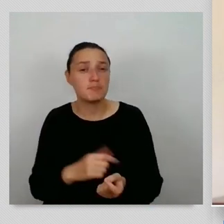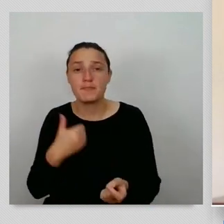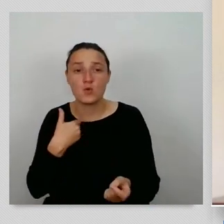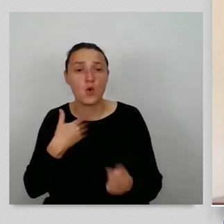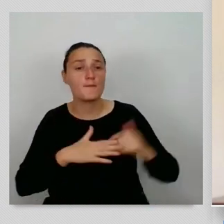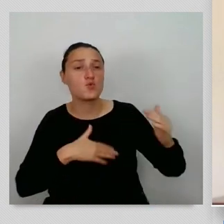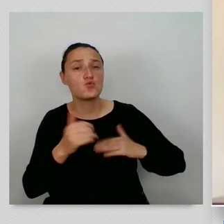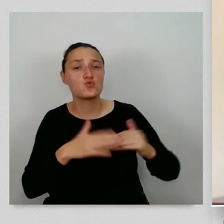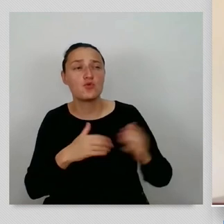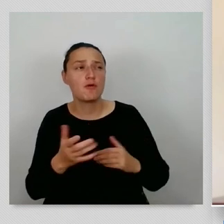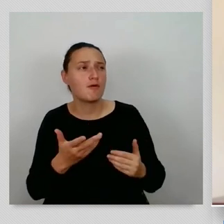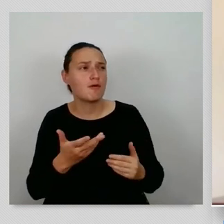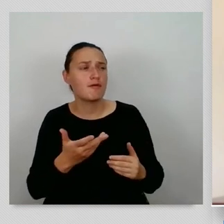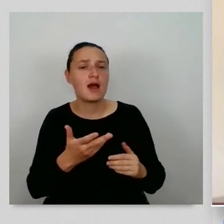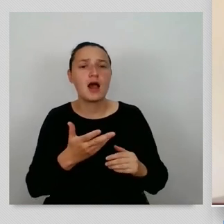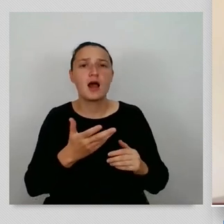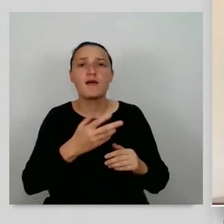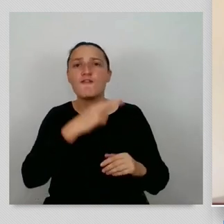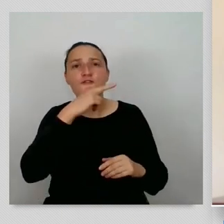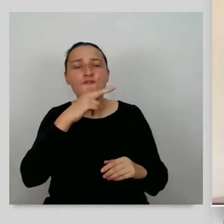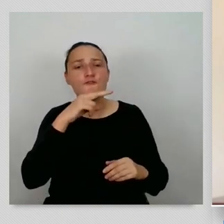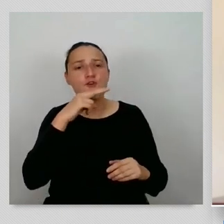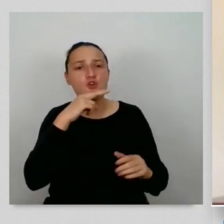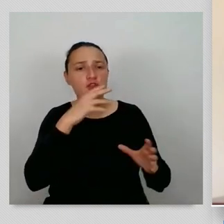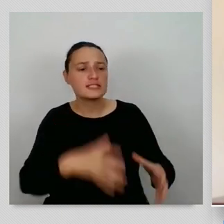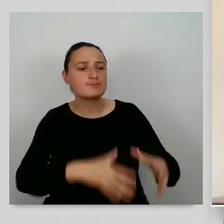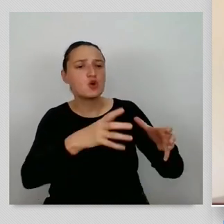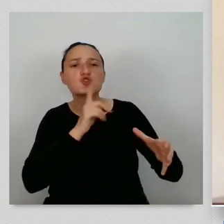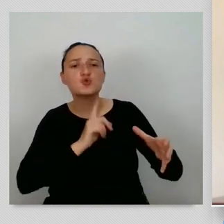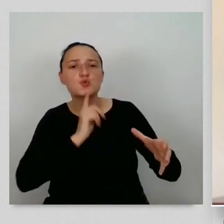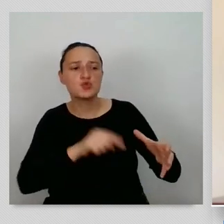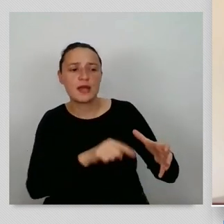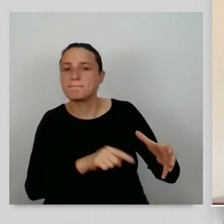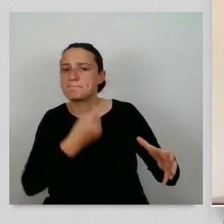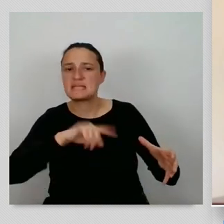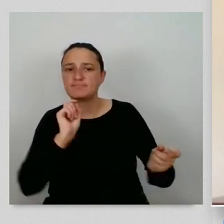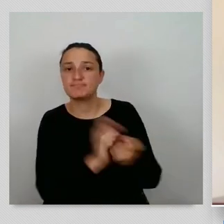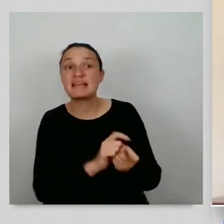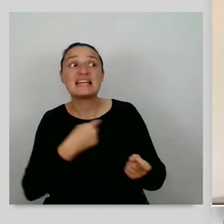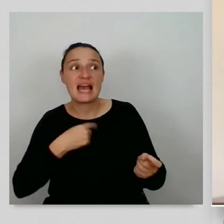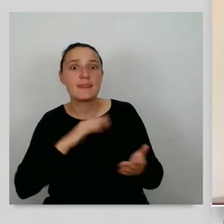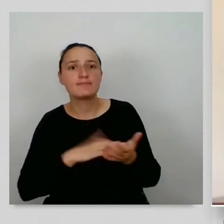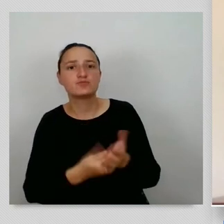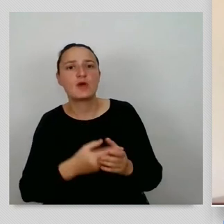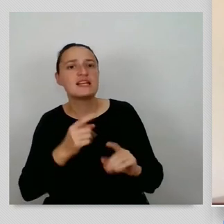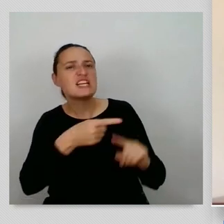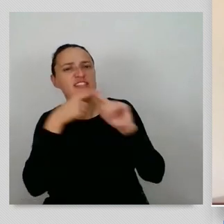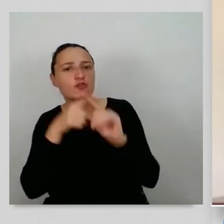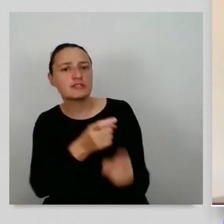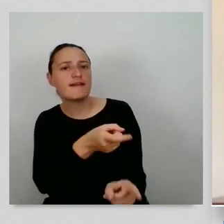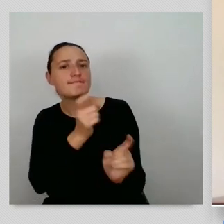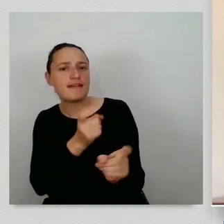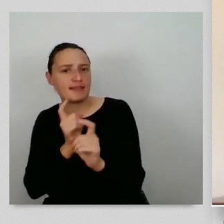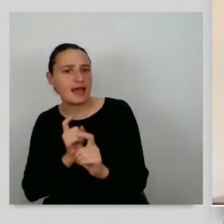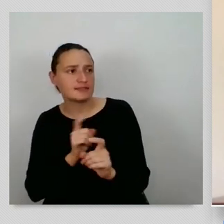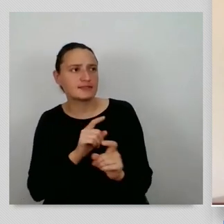budowie 100 sztucznych zbiorników wodnych, ja osobiście dotarłam do związków wędkarskich, do kilkudziesięciu związków